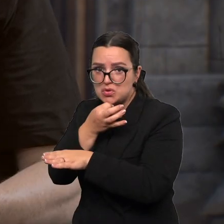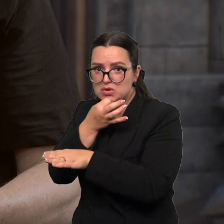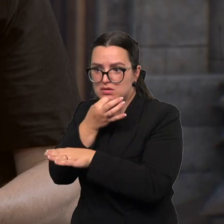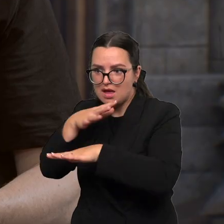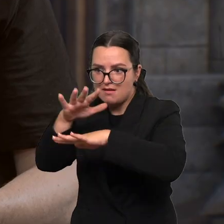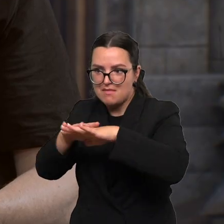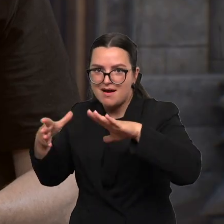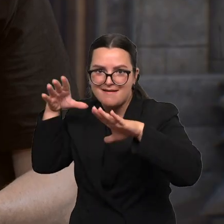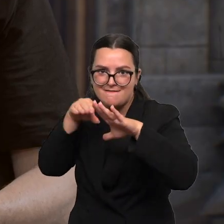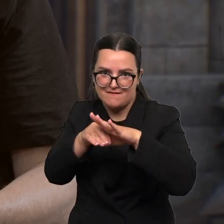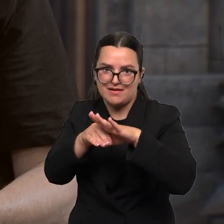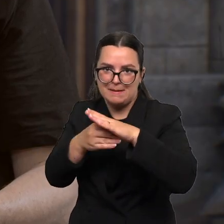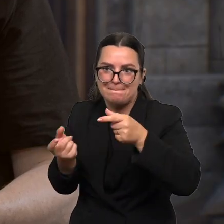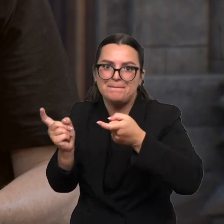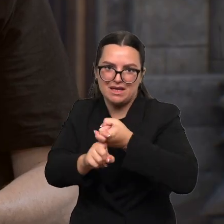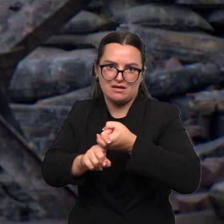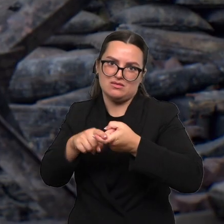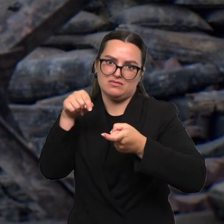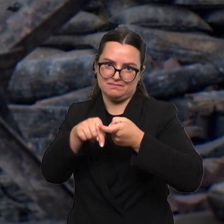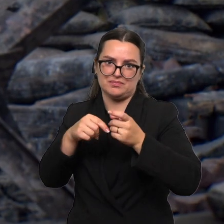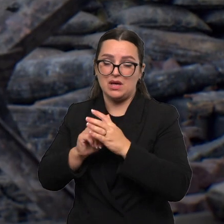užstatas dėl kažkokių priežasčių sugriūna,